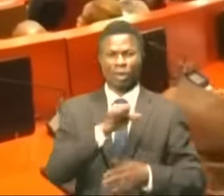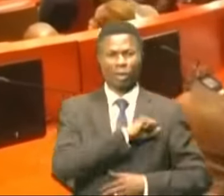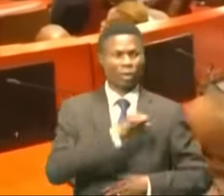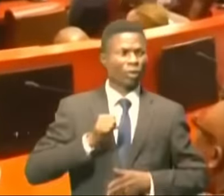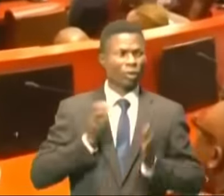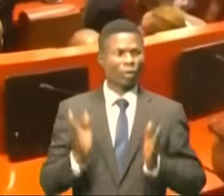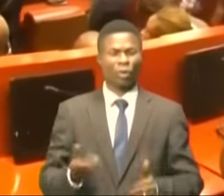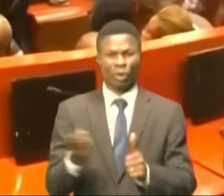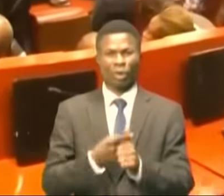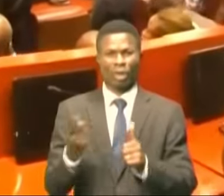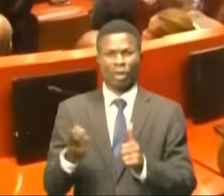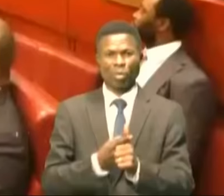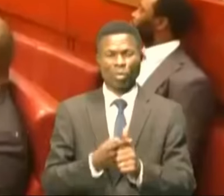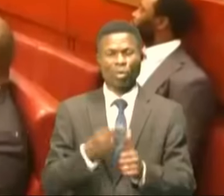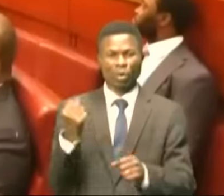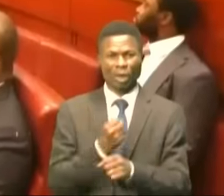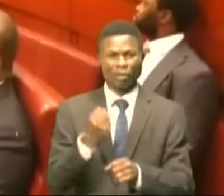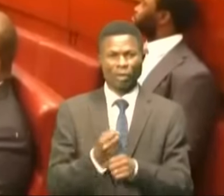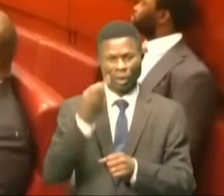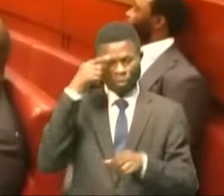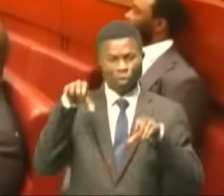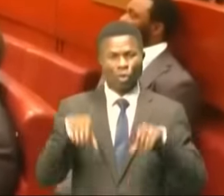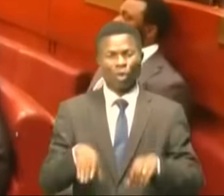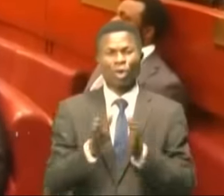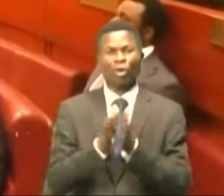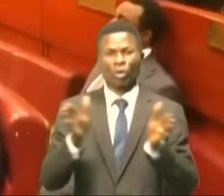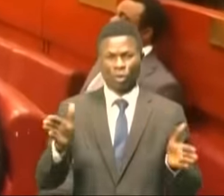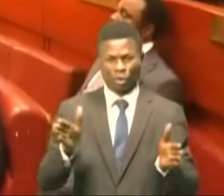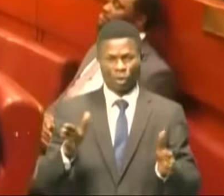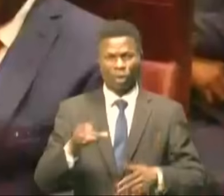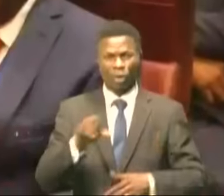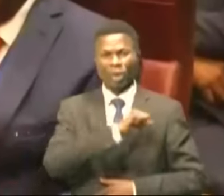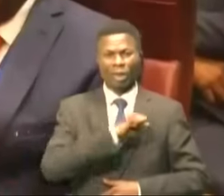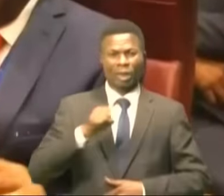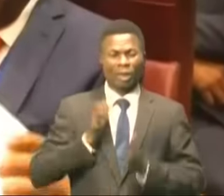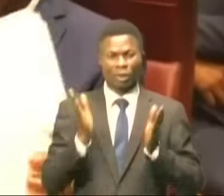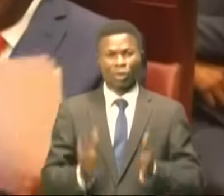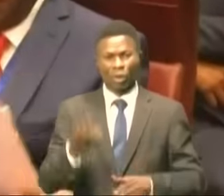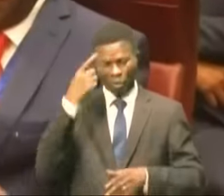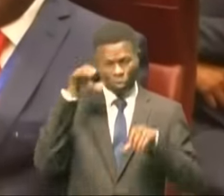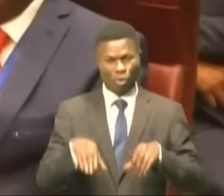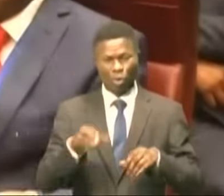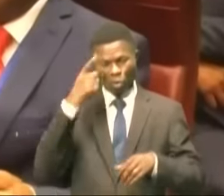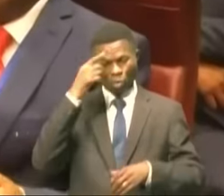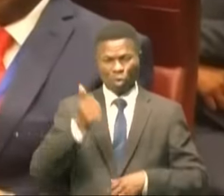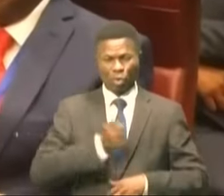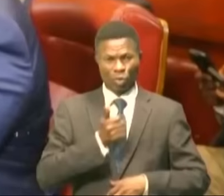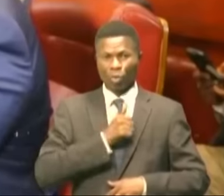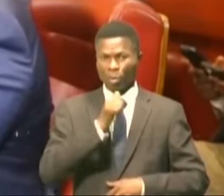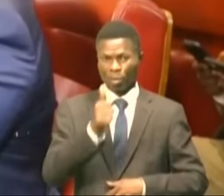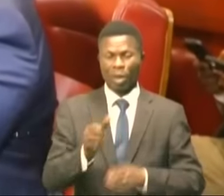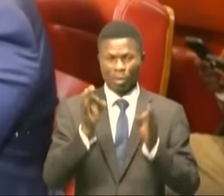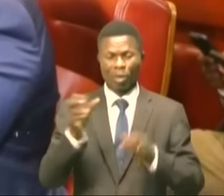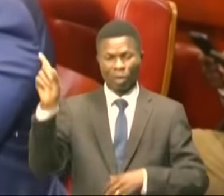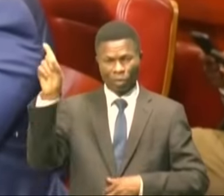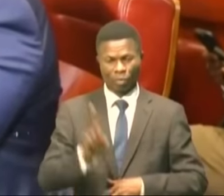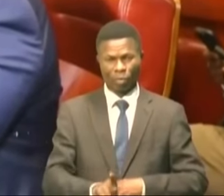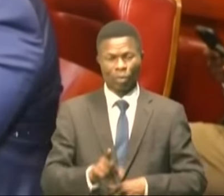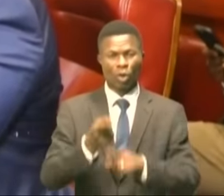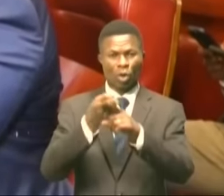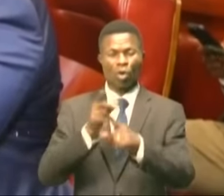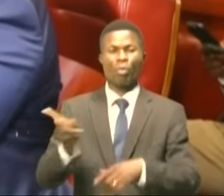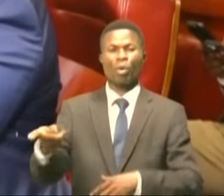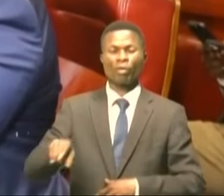Surtout travailler pour le Congo. Lorsqu'on est élu sénateur, on est sénateur pour le Congo. mais on vient quand même d'une